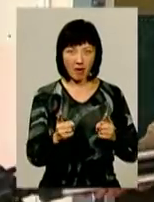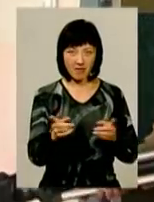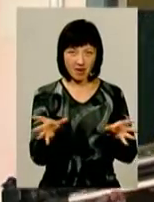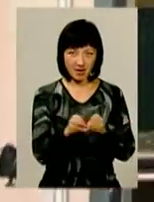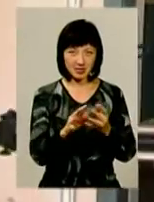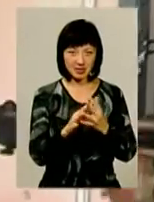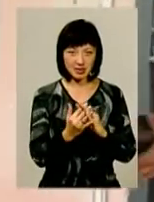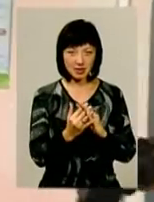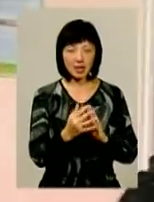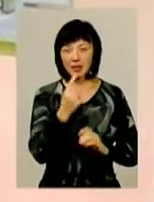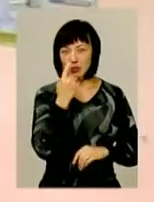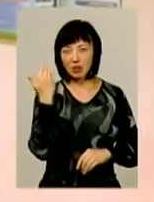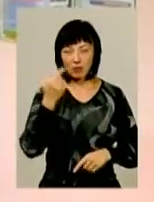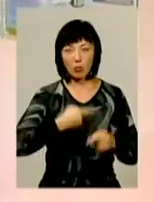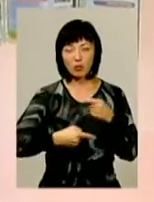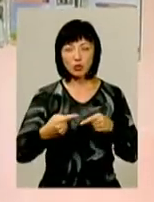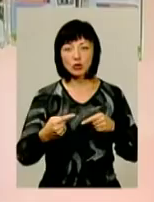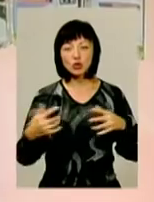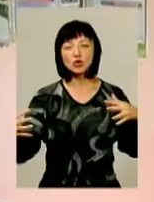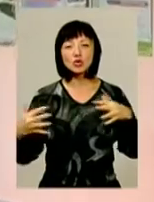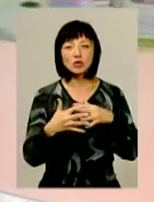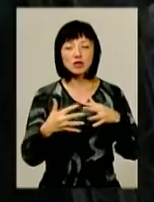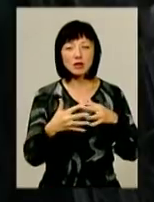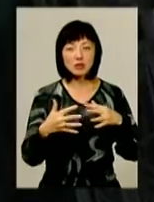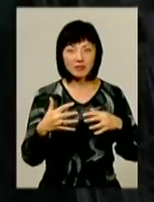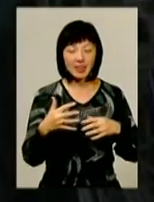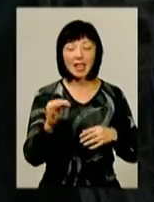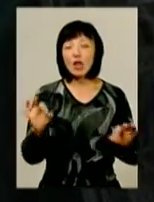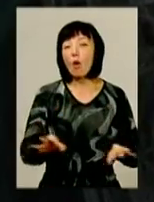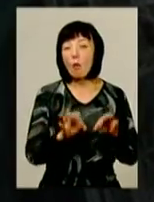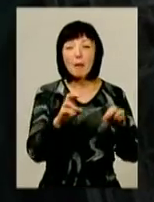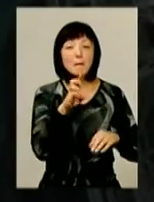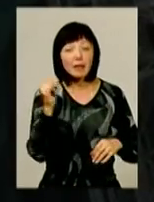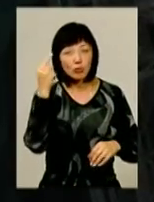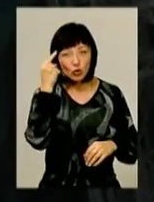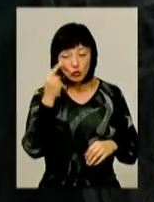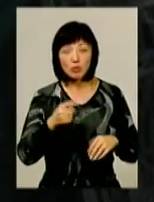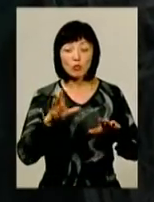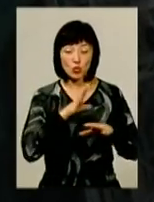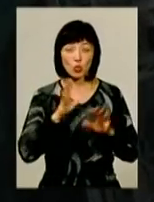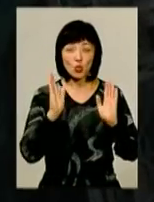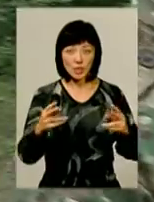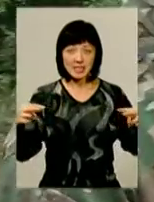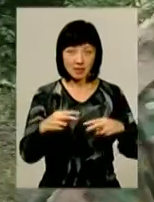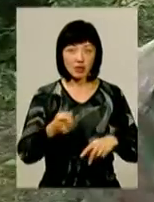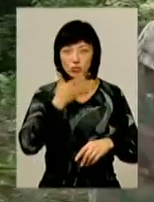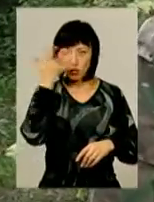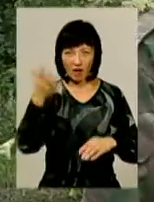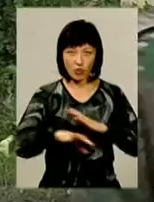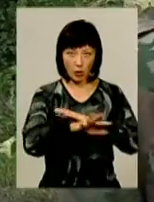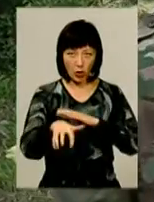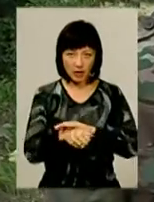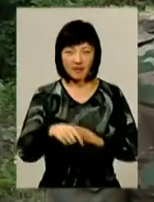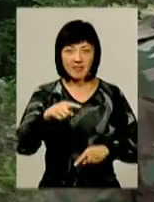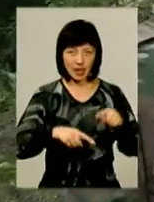односельчанин. Олександр нещодавно повернувся з буремного сходу. Каже, ніколи б не міг подумати, що стане свідком такого зухвалого мародерства